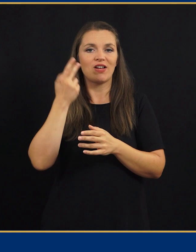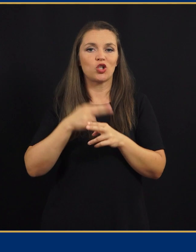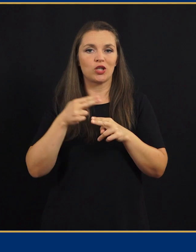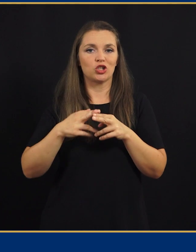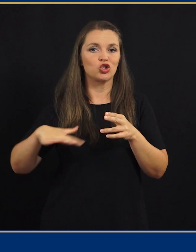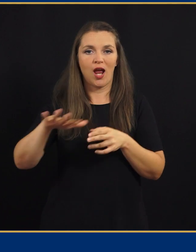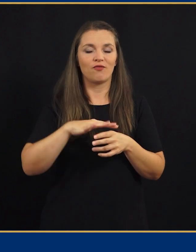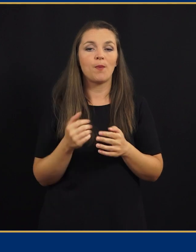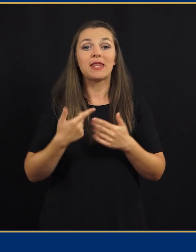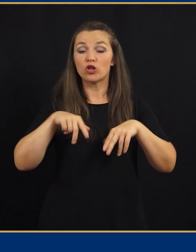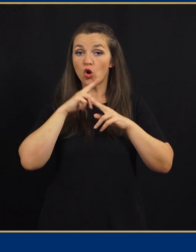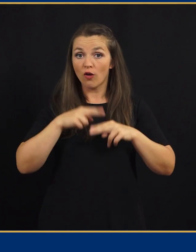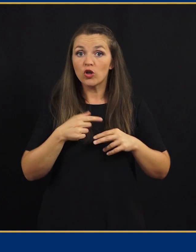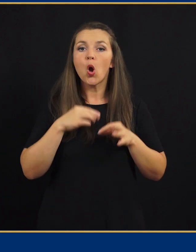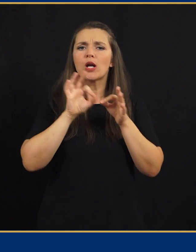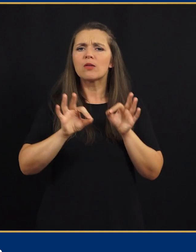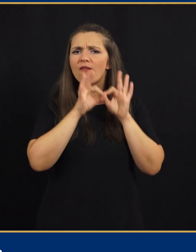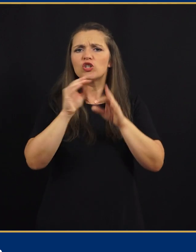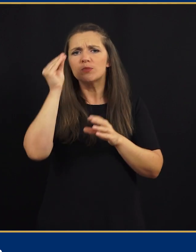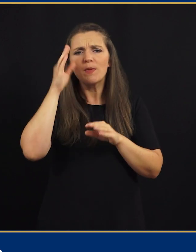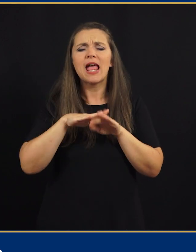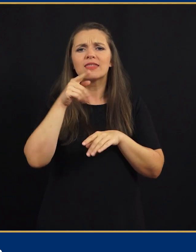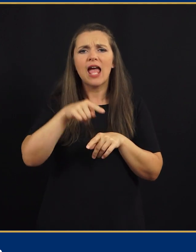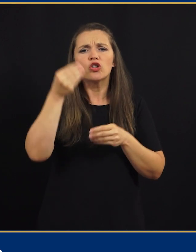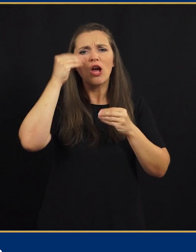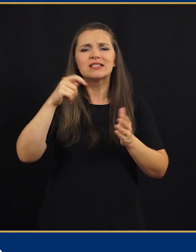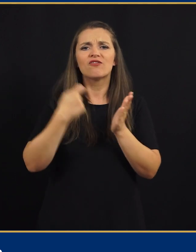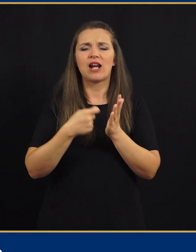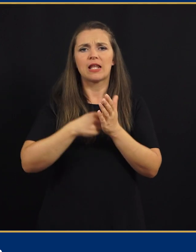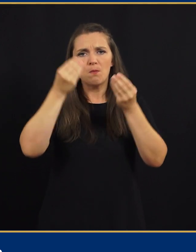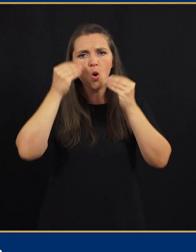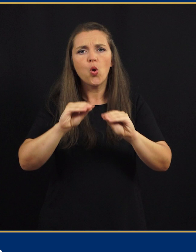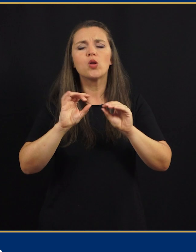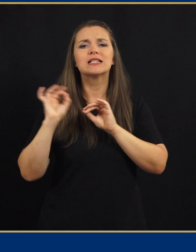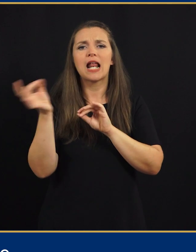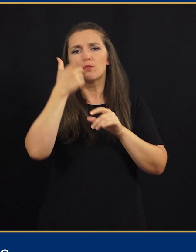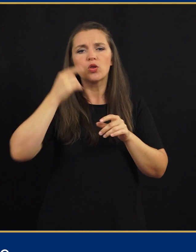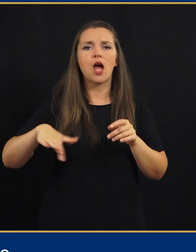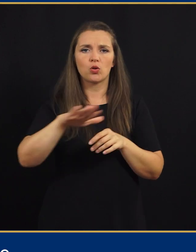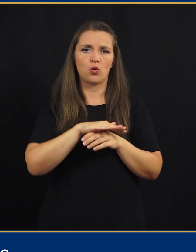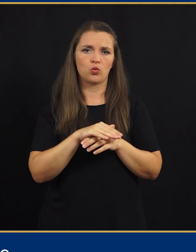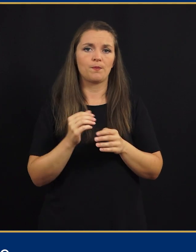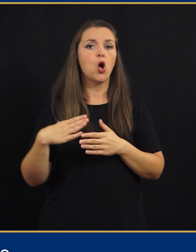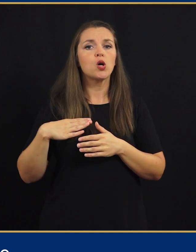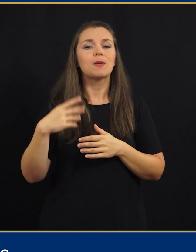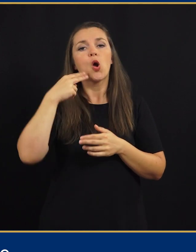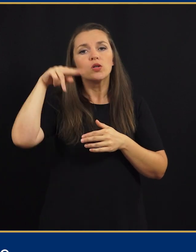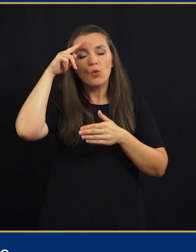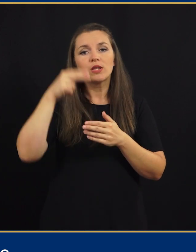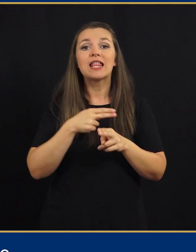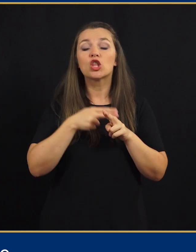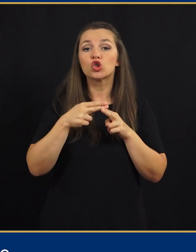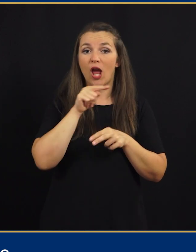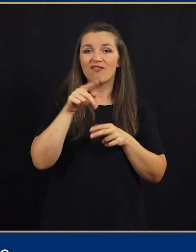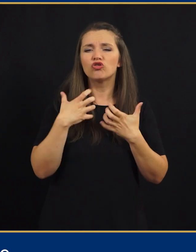odgovornost je, da ohranjamo večni spomin na ta častivreden poklon celotnemu narodu. Gospe in gospodje, države,